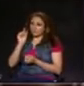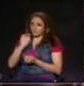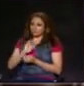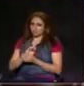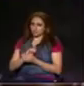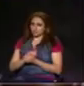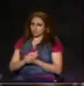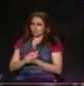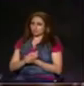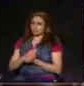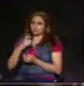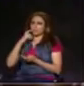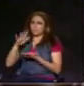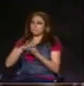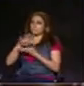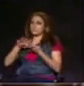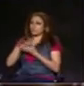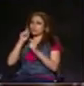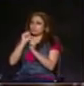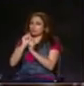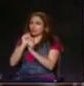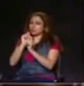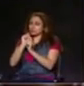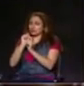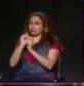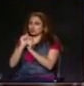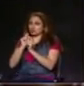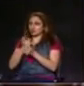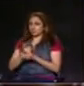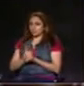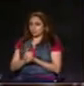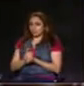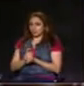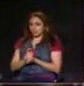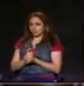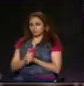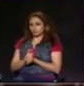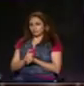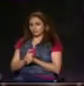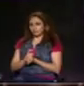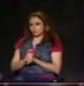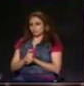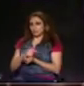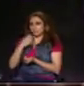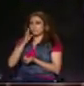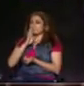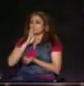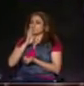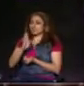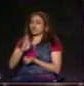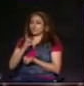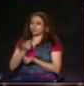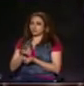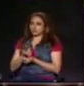اتعلم من الناس ازاي اتغلب عليها وابقى زيهم فيها. الذكاء الاجتماعي، عدم الصراحة المفرطة اللي هي ممكن